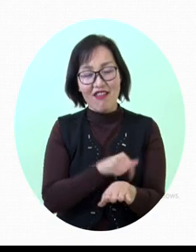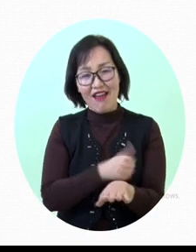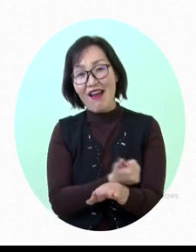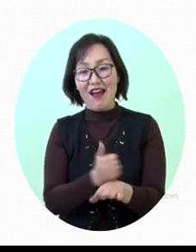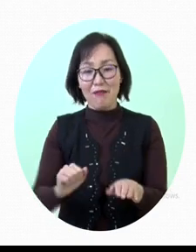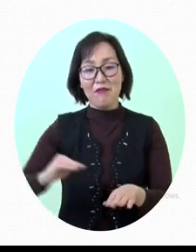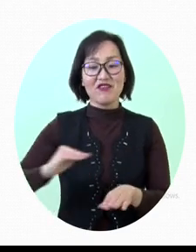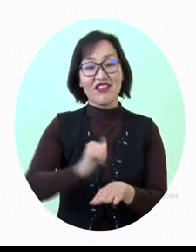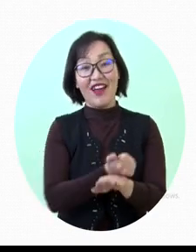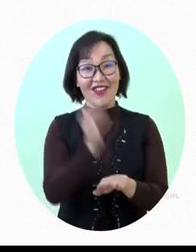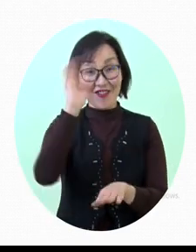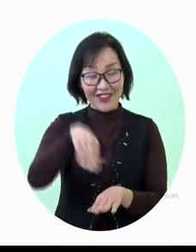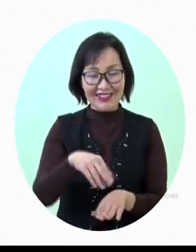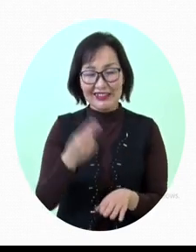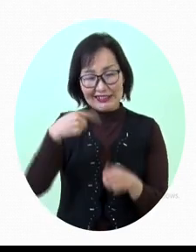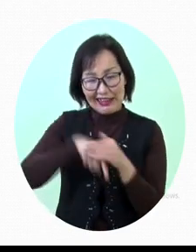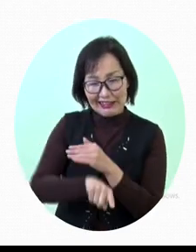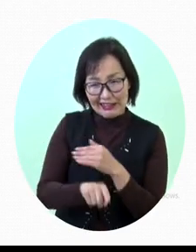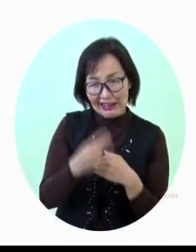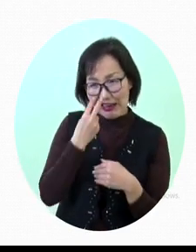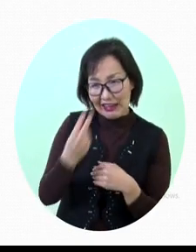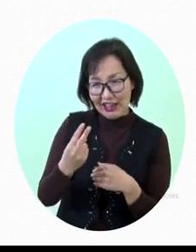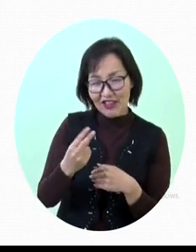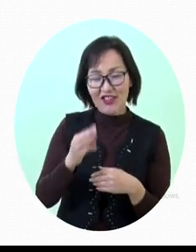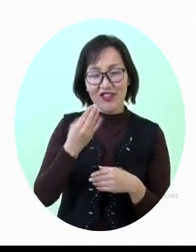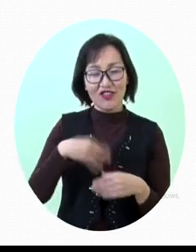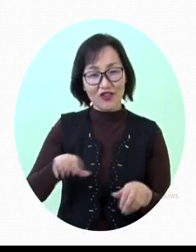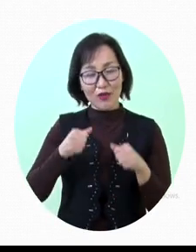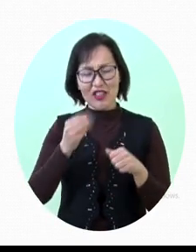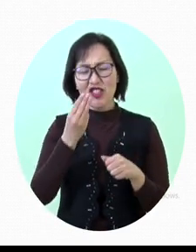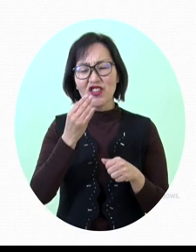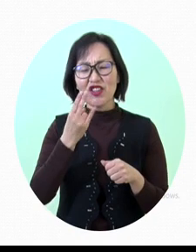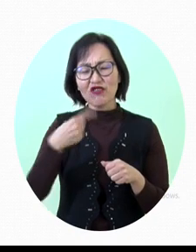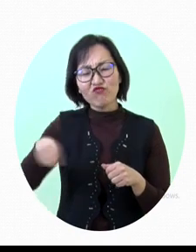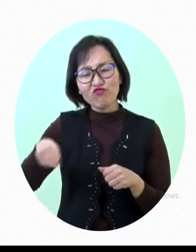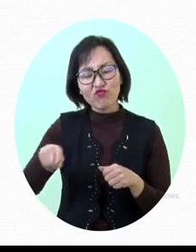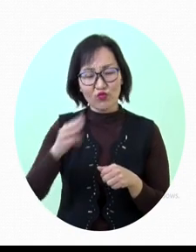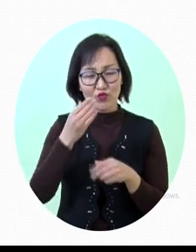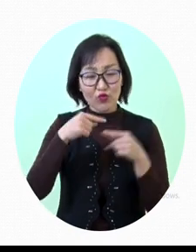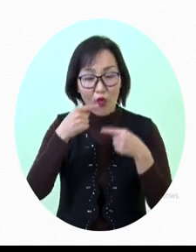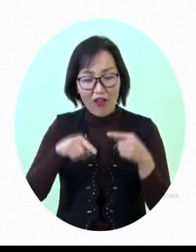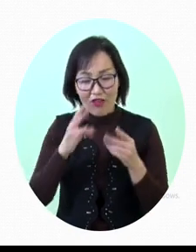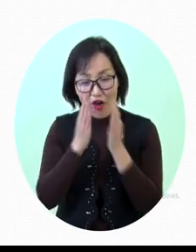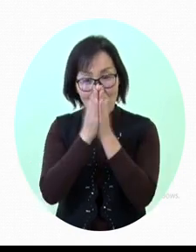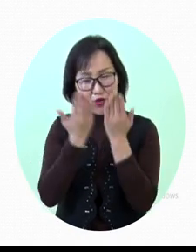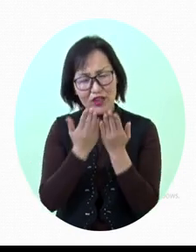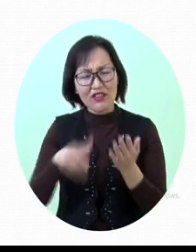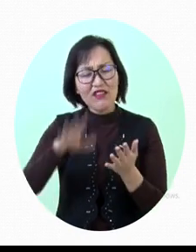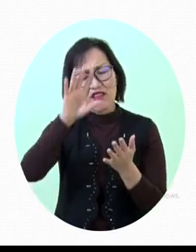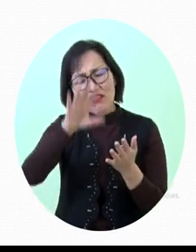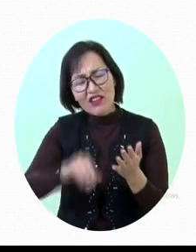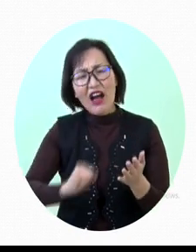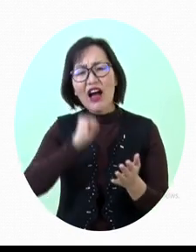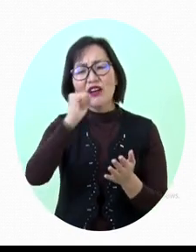цаг хугацааны машинаар аялах гэсэн. Далдыг харах, шидтэн болох, шидтний тухай ном унших гэсэн